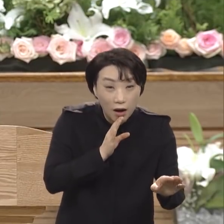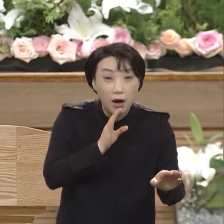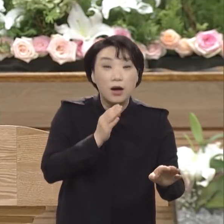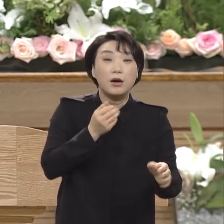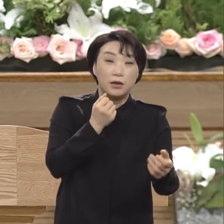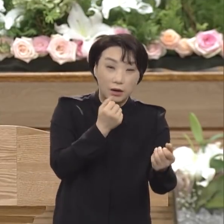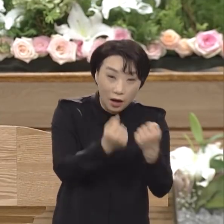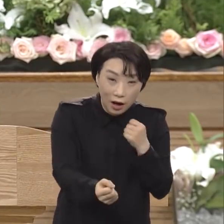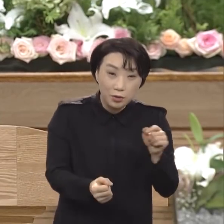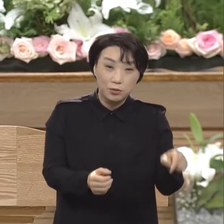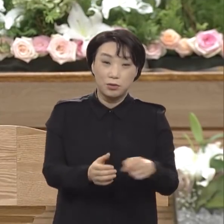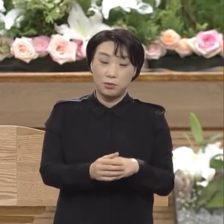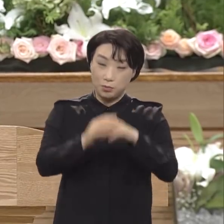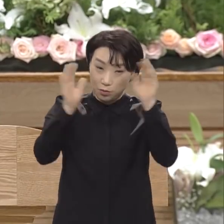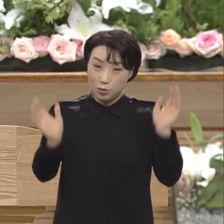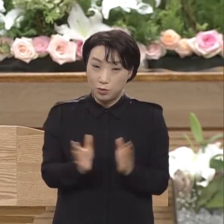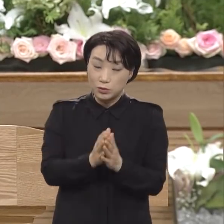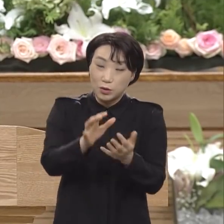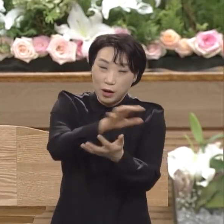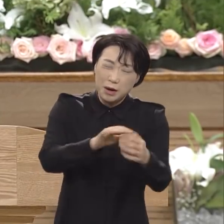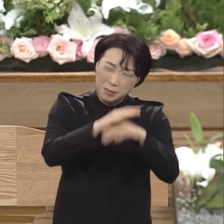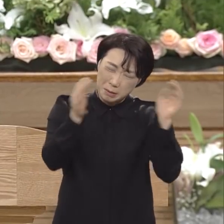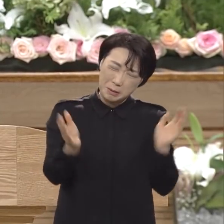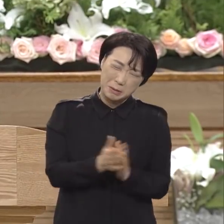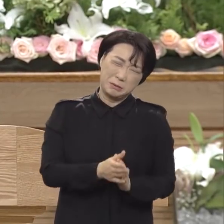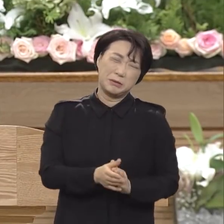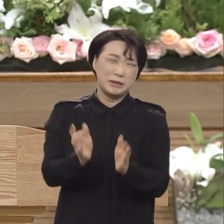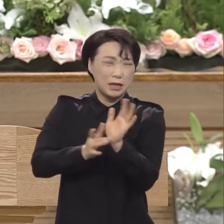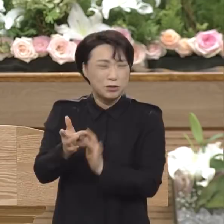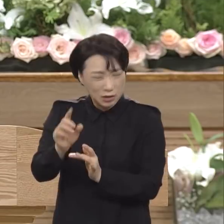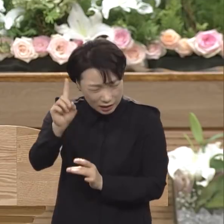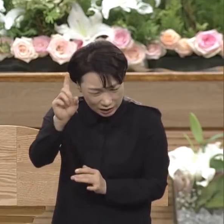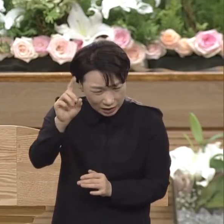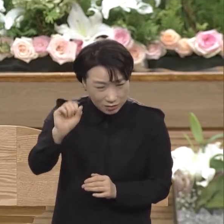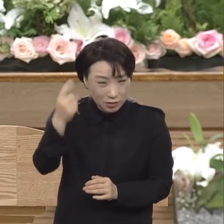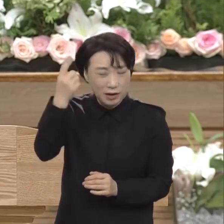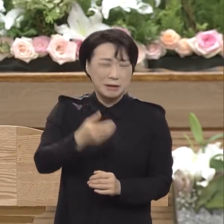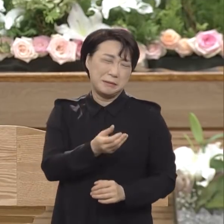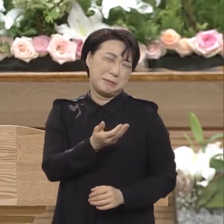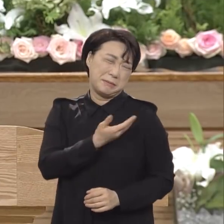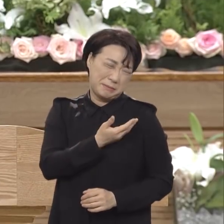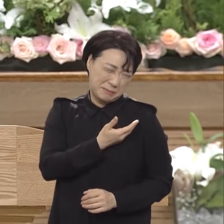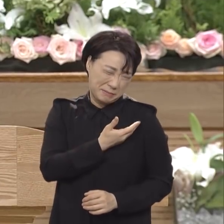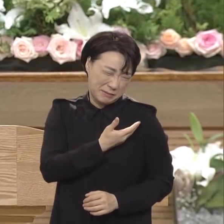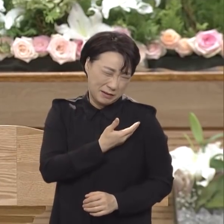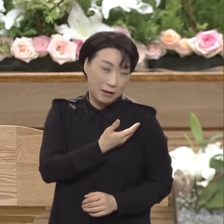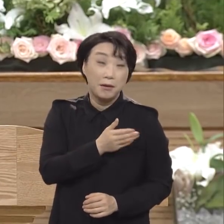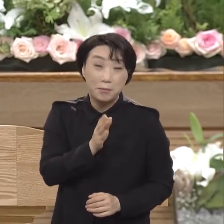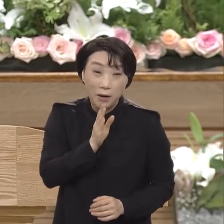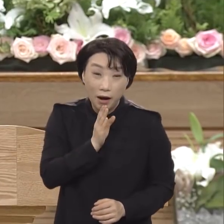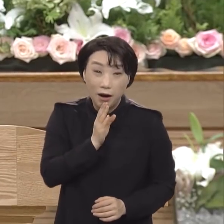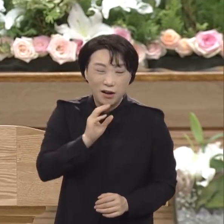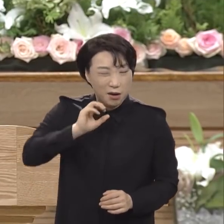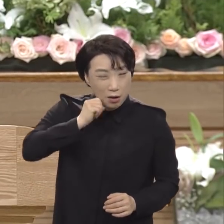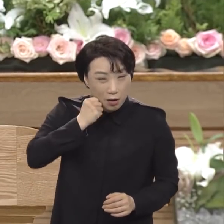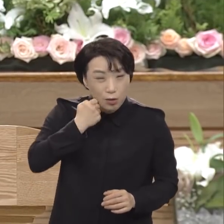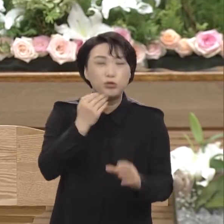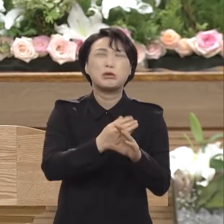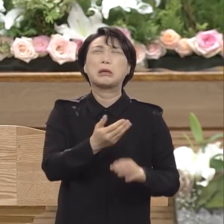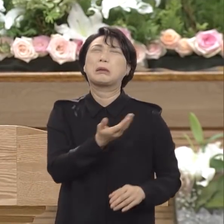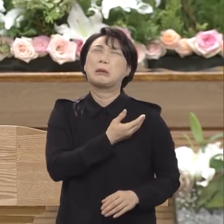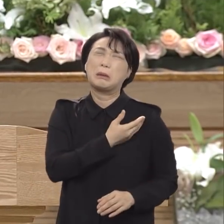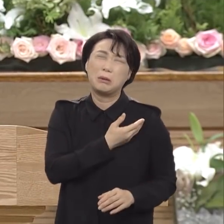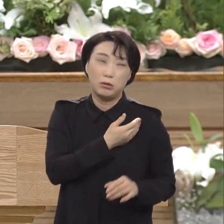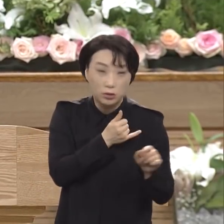그런데도 모든 환난을 다 예수 때문에 받아들이면서도 궁핍 속에서도 견뎌나간다